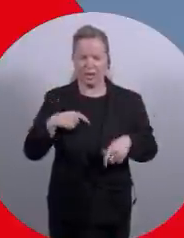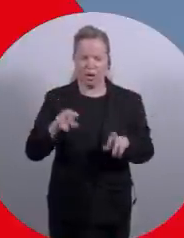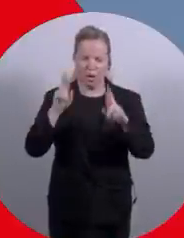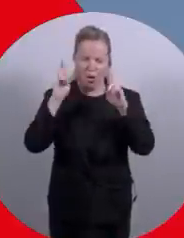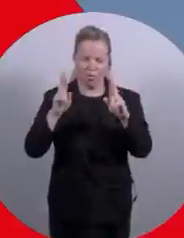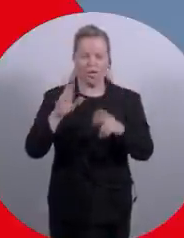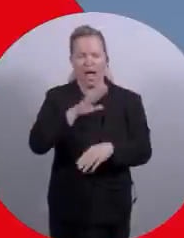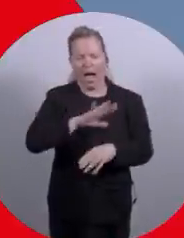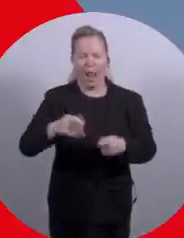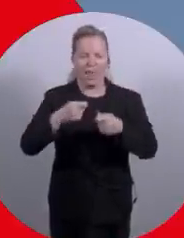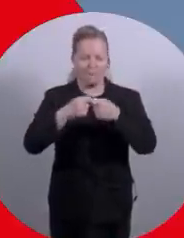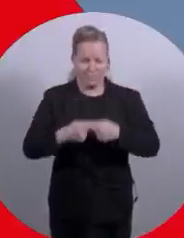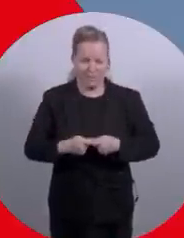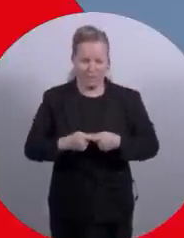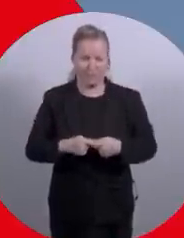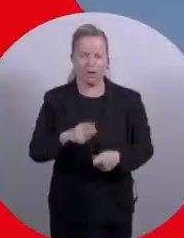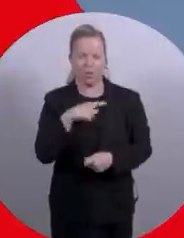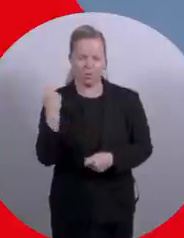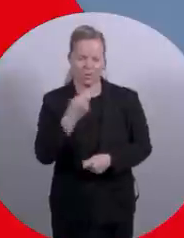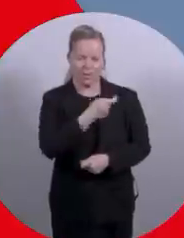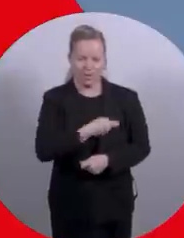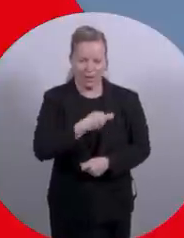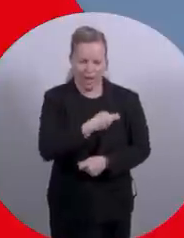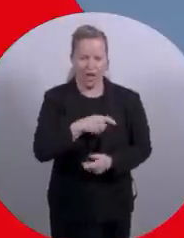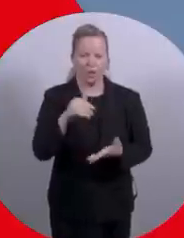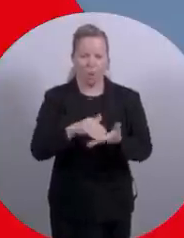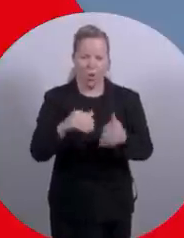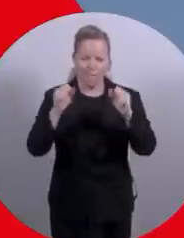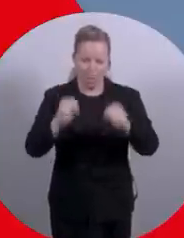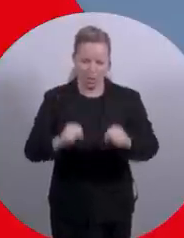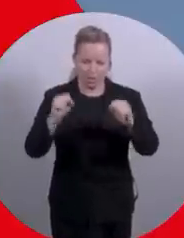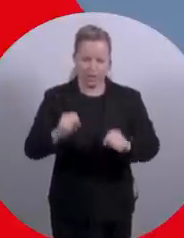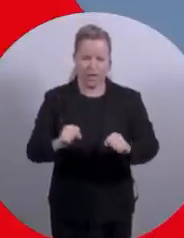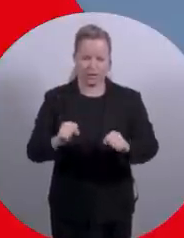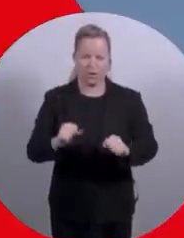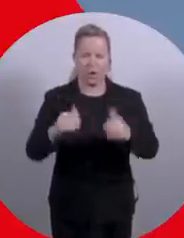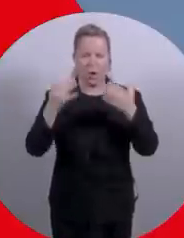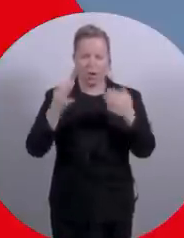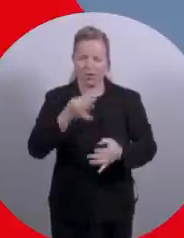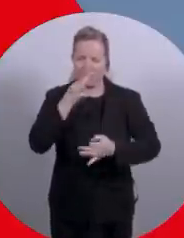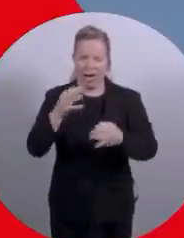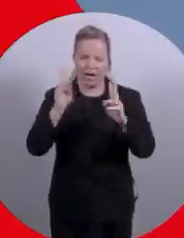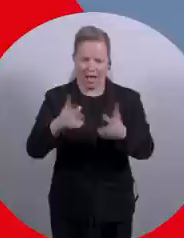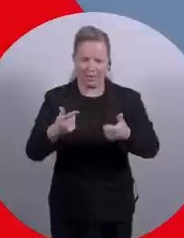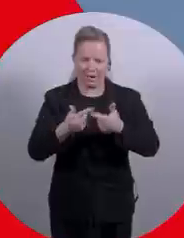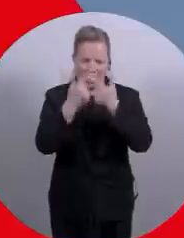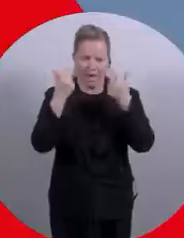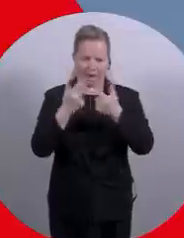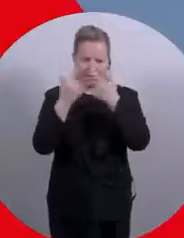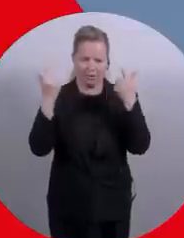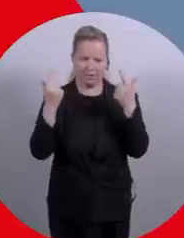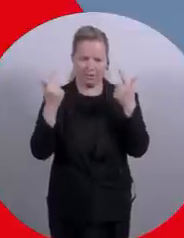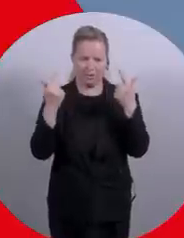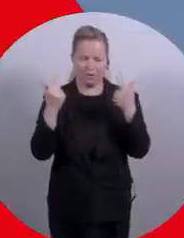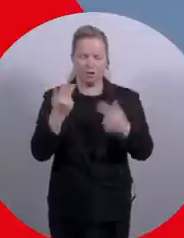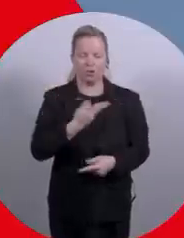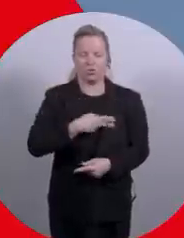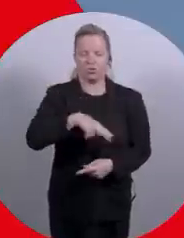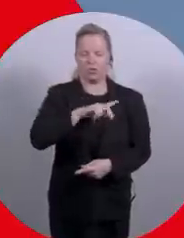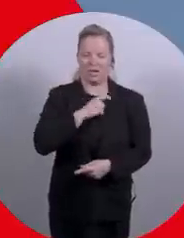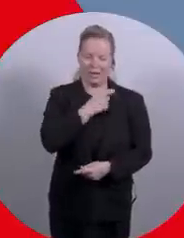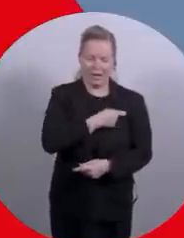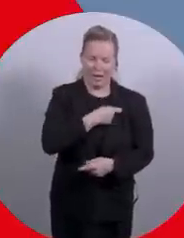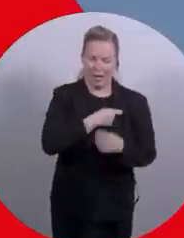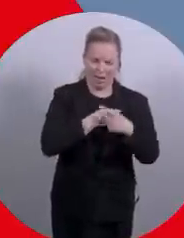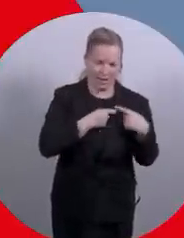alle Mitglieder unserer Partei noch die Möglichkeit gehabt hätten diese heutige Frage zu klären das haben unsere zuständigen Gremien